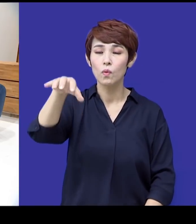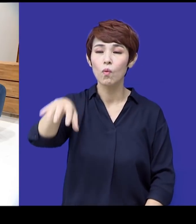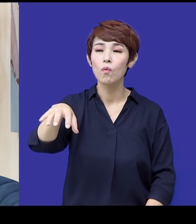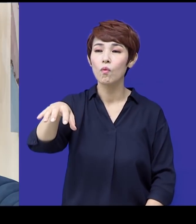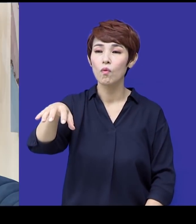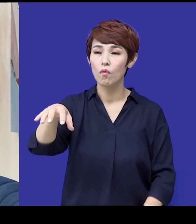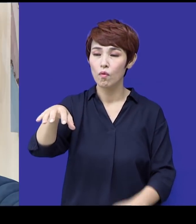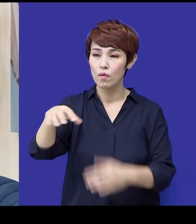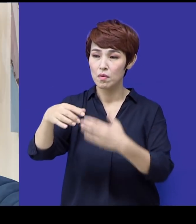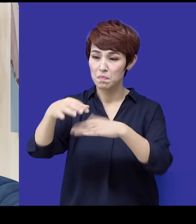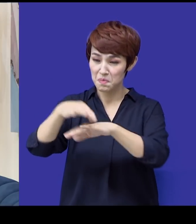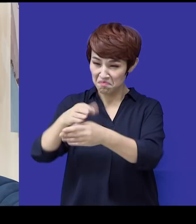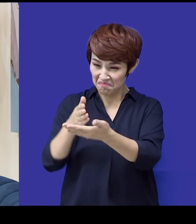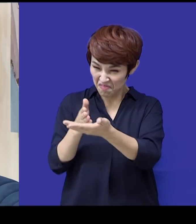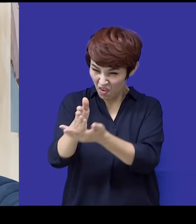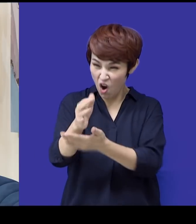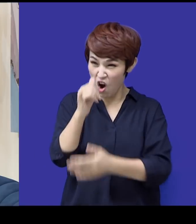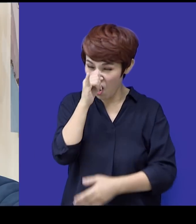그렇잖아요. 그러니까